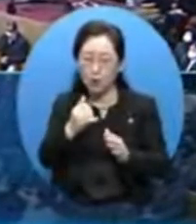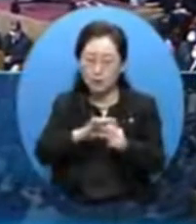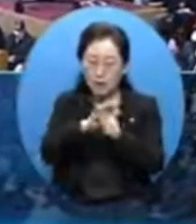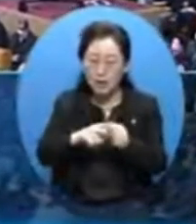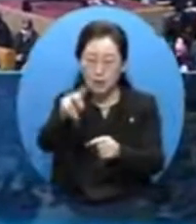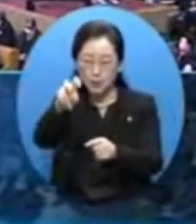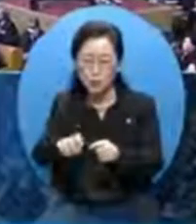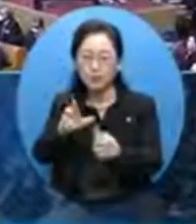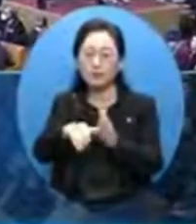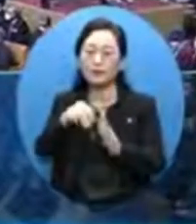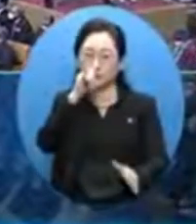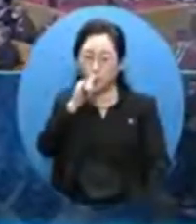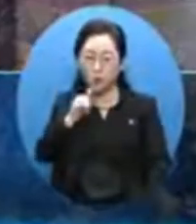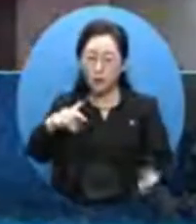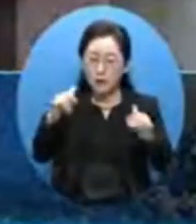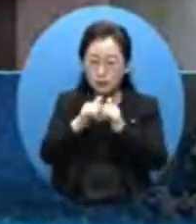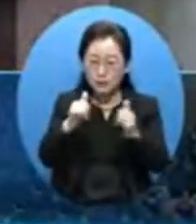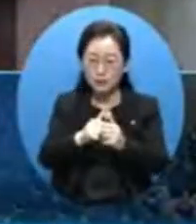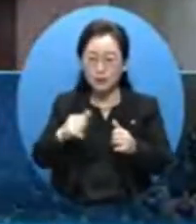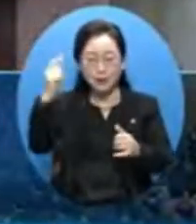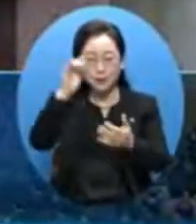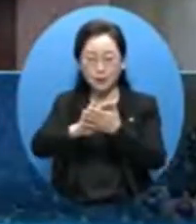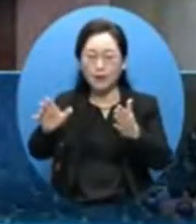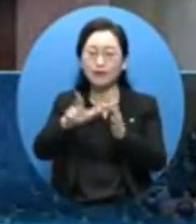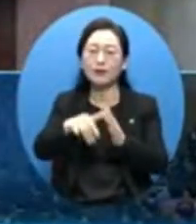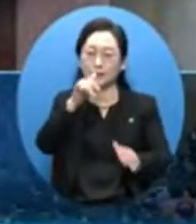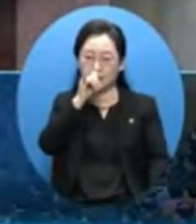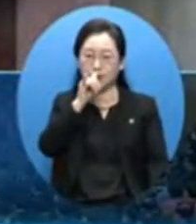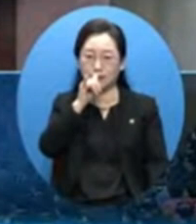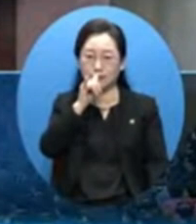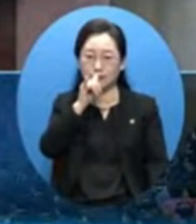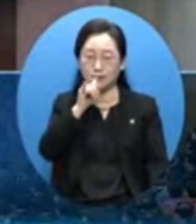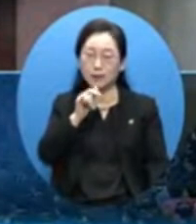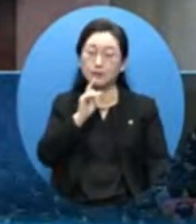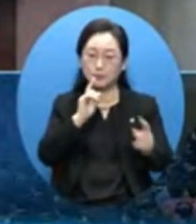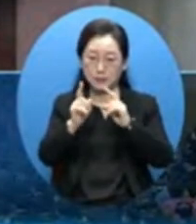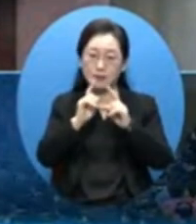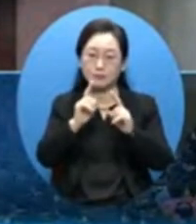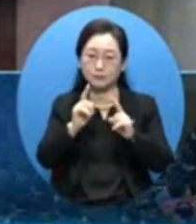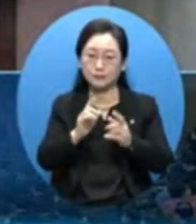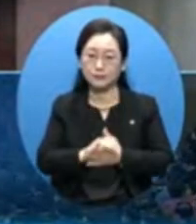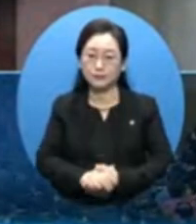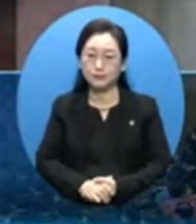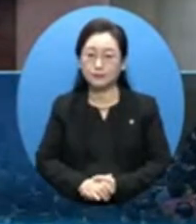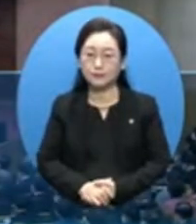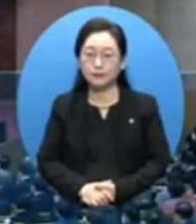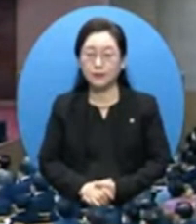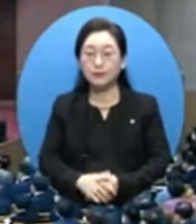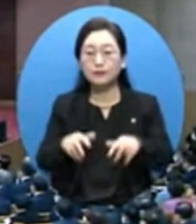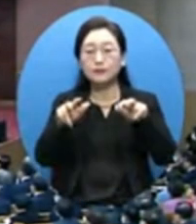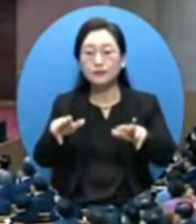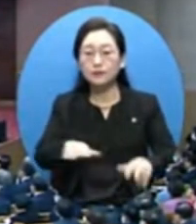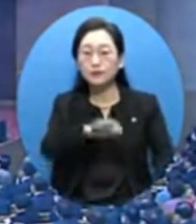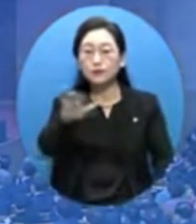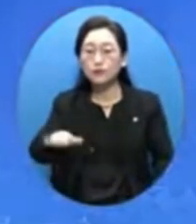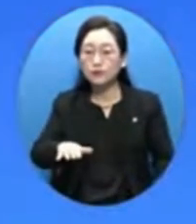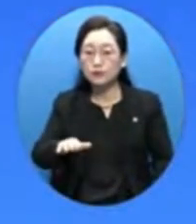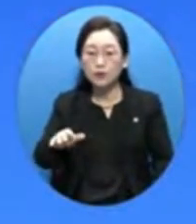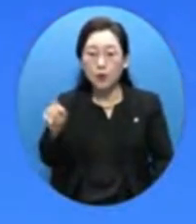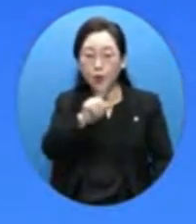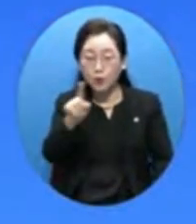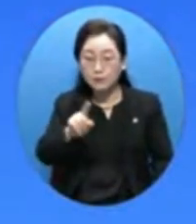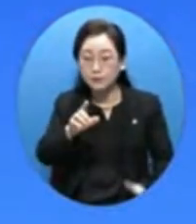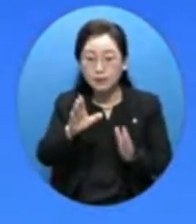미워할 때가 있으며 전쟁할 때가 있고 평화할 때가 있느니라 말씀하고 있습니다. 지금 우리는 어느 때에 살고